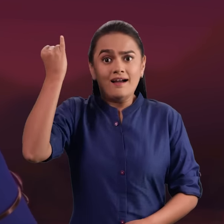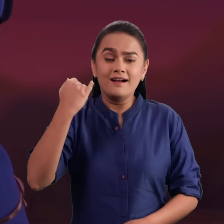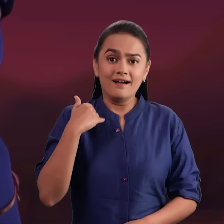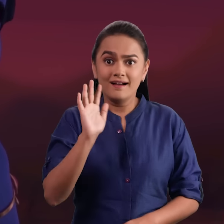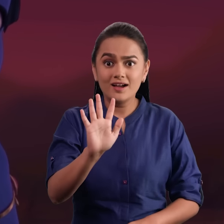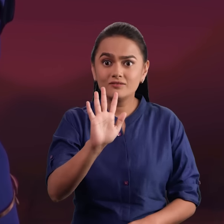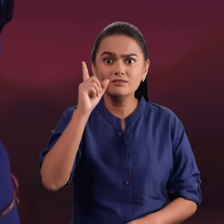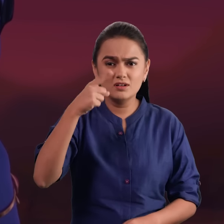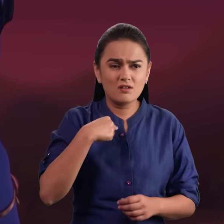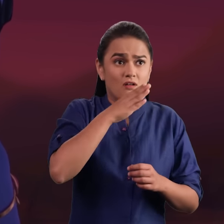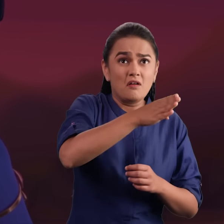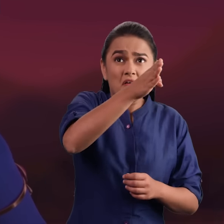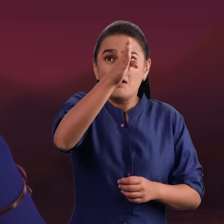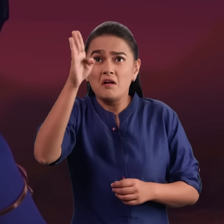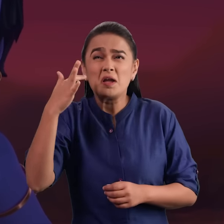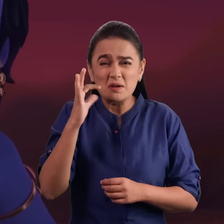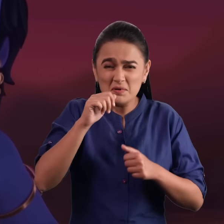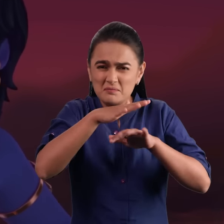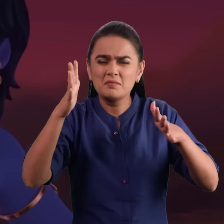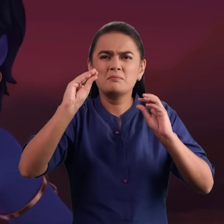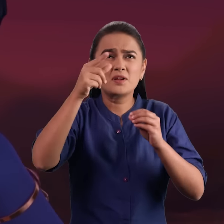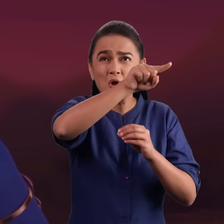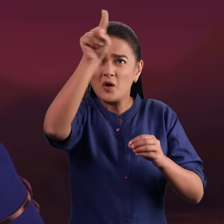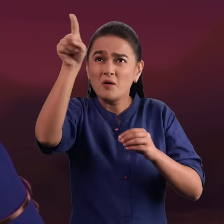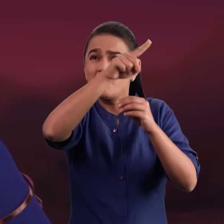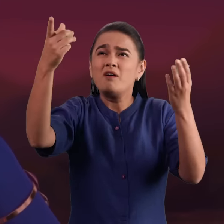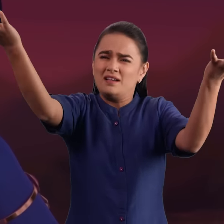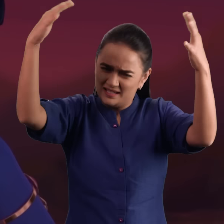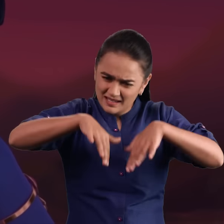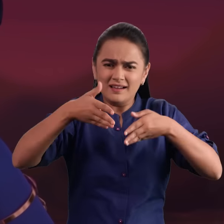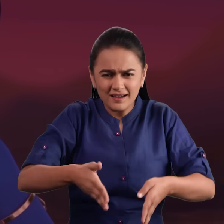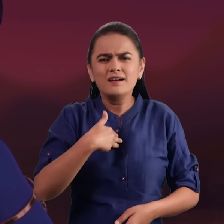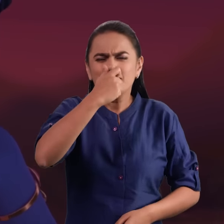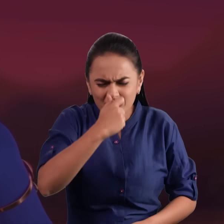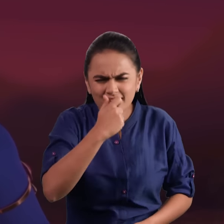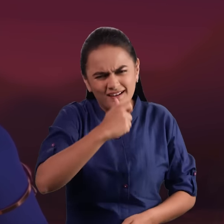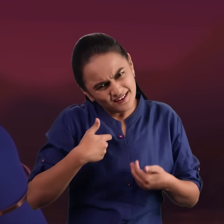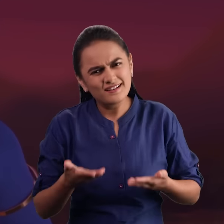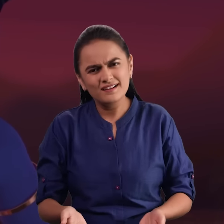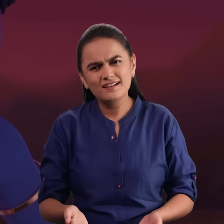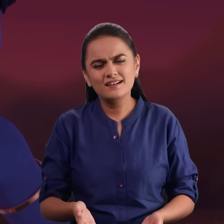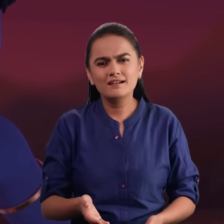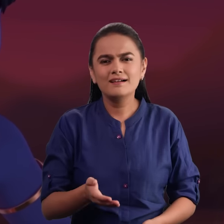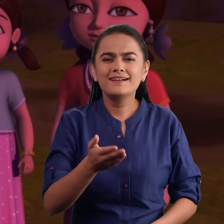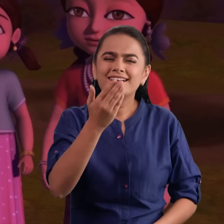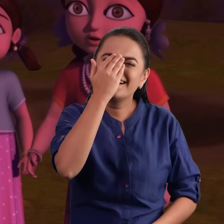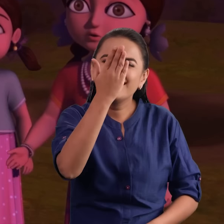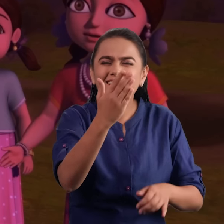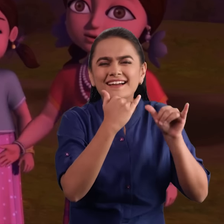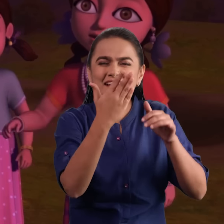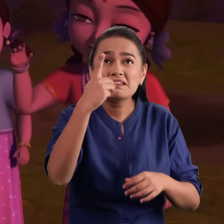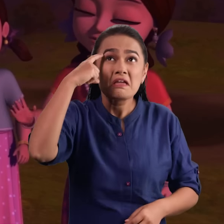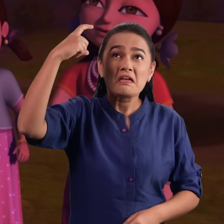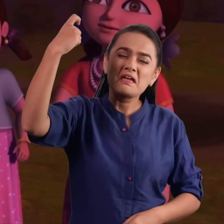मुझे एक अच्छा उपाय सूझा है। पूरा संसार घूमने से अच्छा है मैं सभी पवित्र नदियों को यहाँ लाकर उनमें स्नान कर लूं।